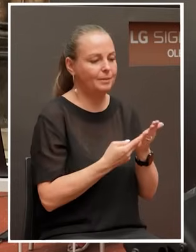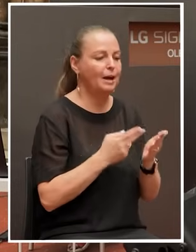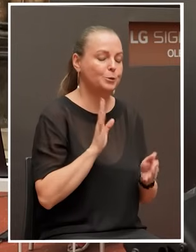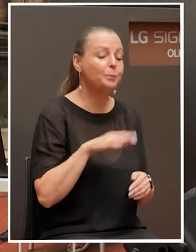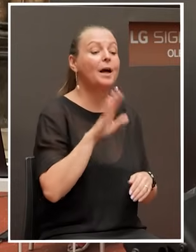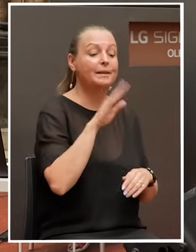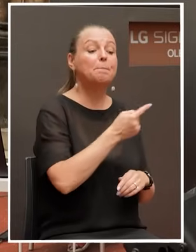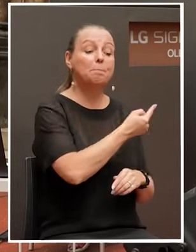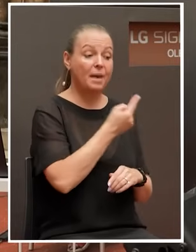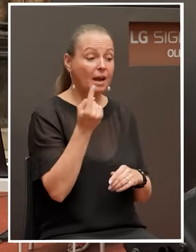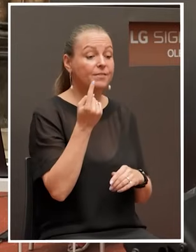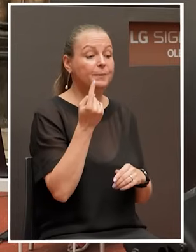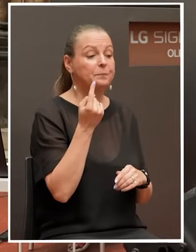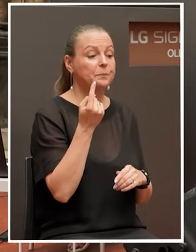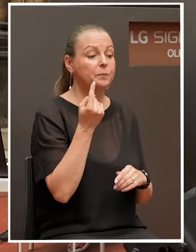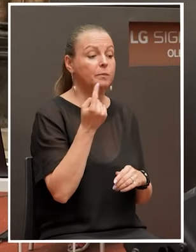значит,